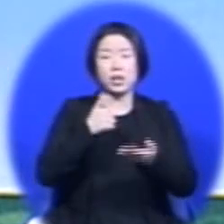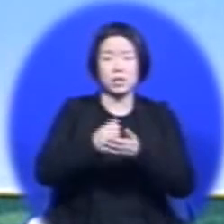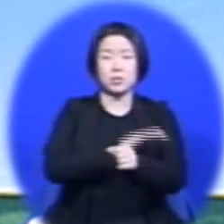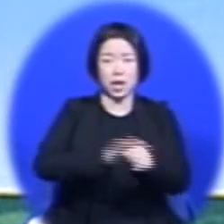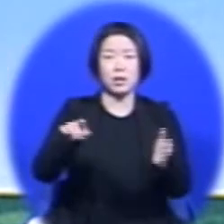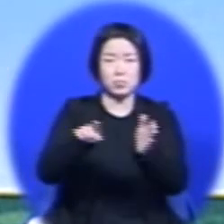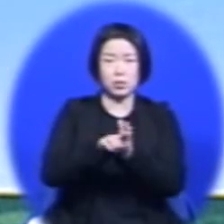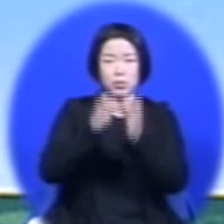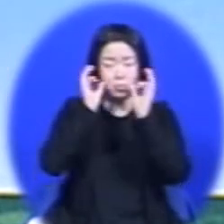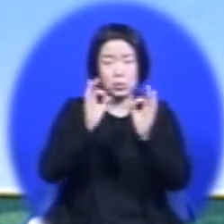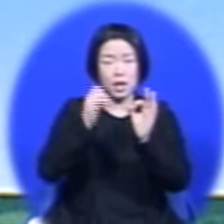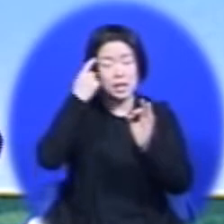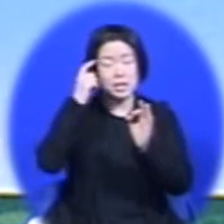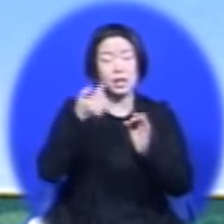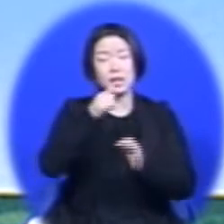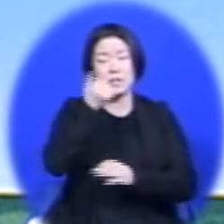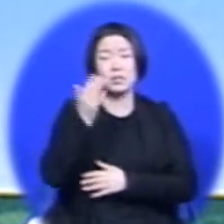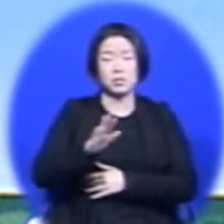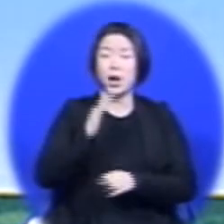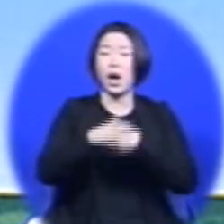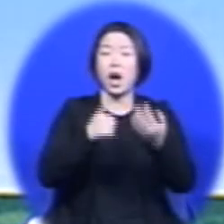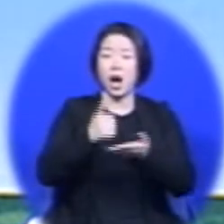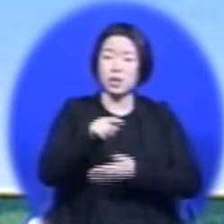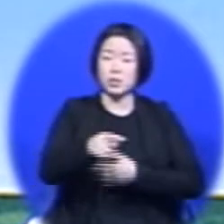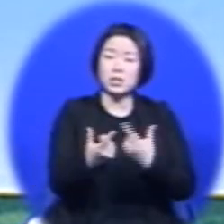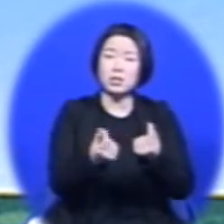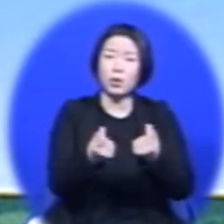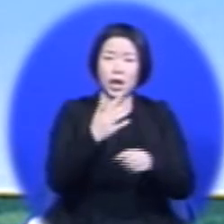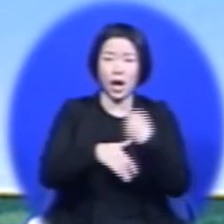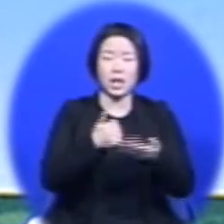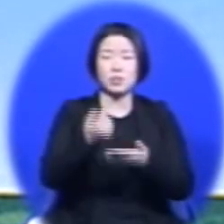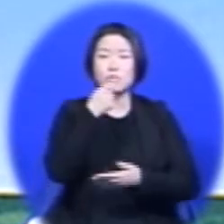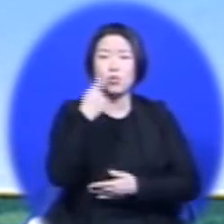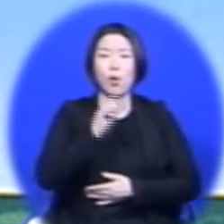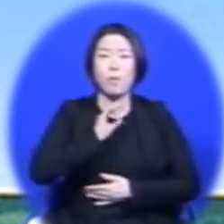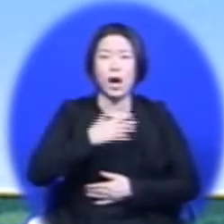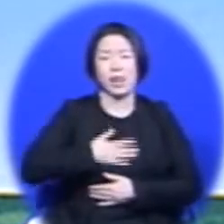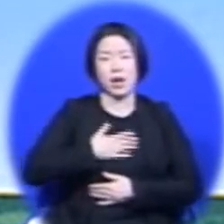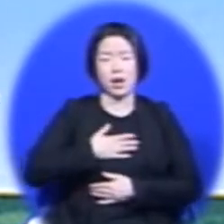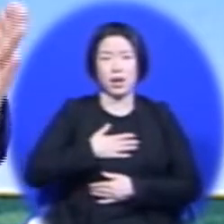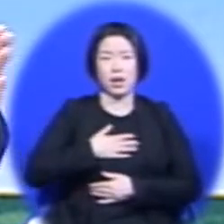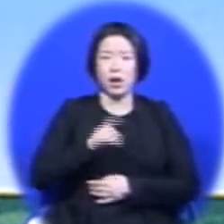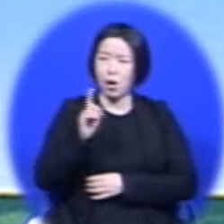있긴 했지만 하나님이 이런 하나님인 줄로만 알고 있었던 것, 하여튼 뭘 해야 된다, 하지